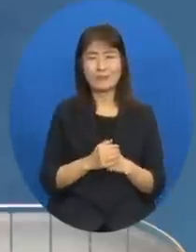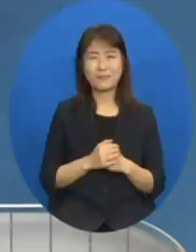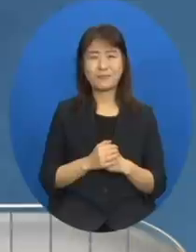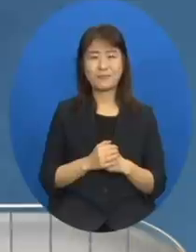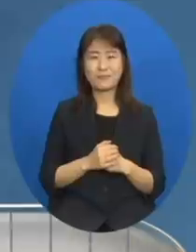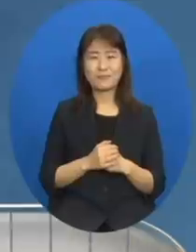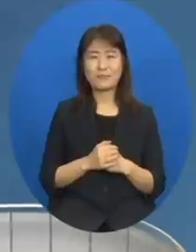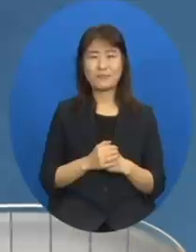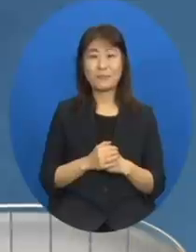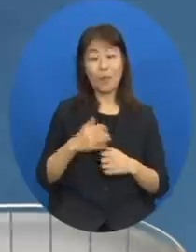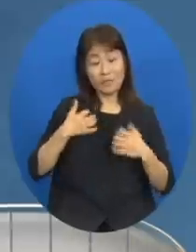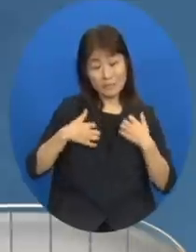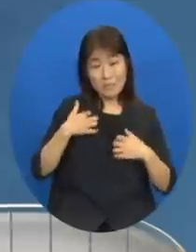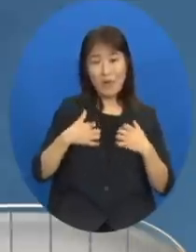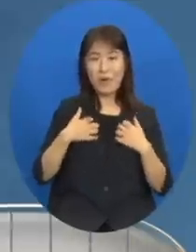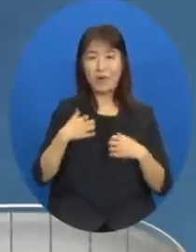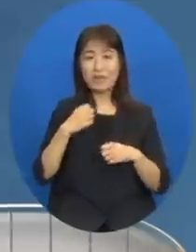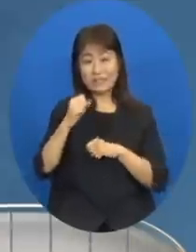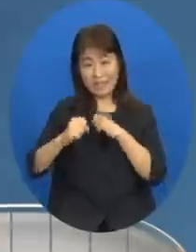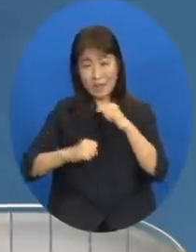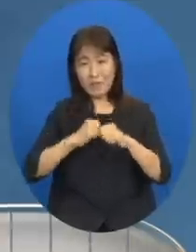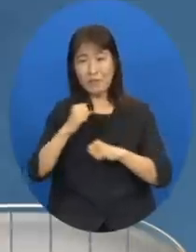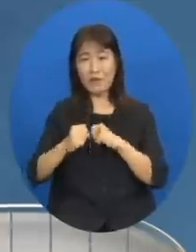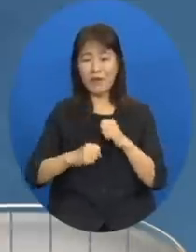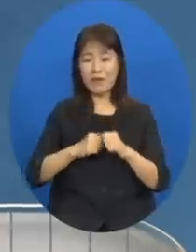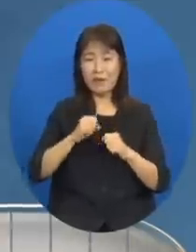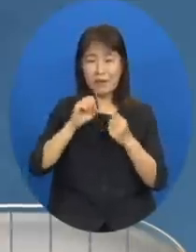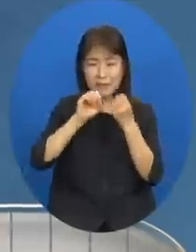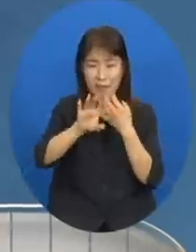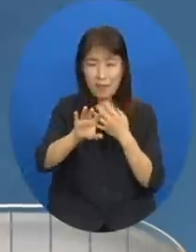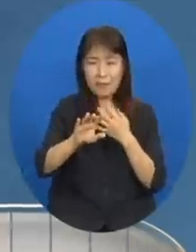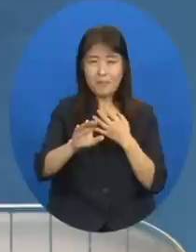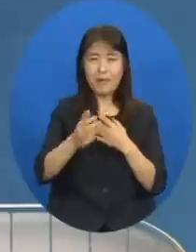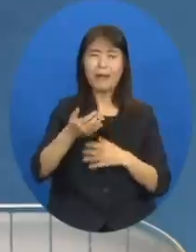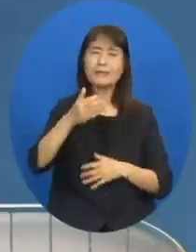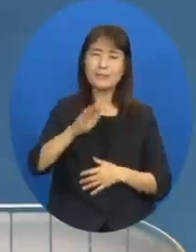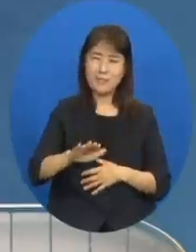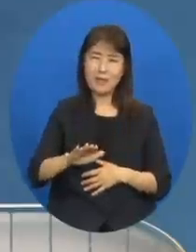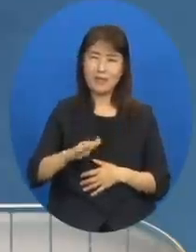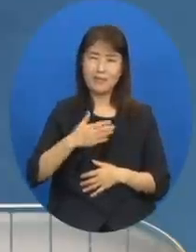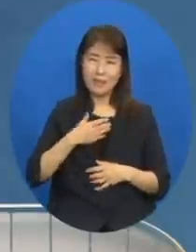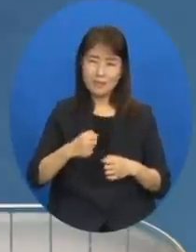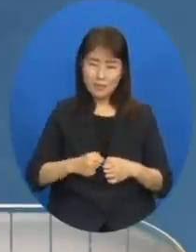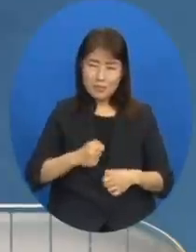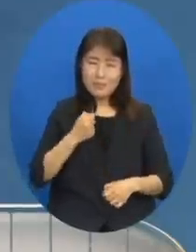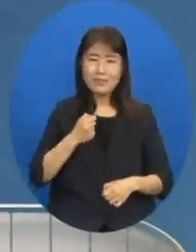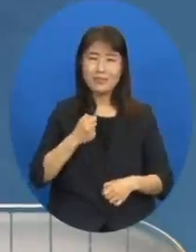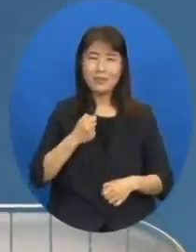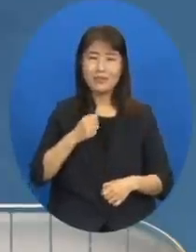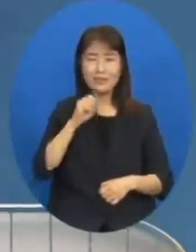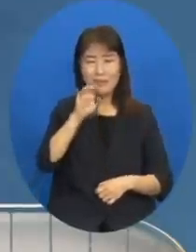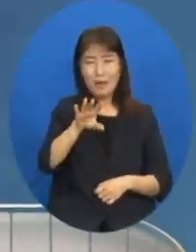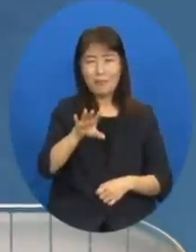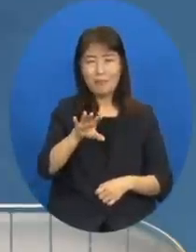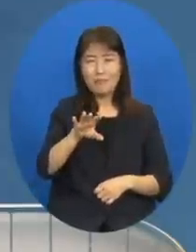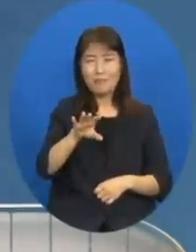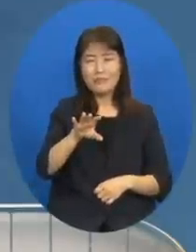너무 기뻐요 너무 자유로워요 이렇게 대답은 합니다 그러나 솔직히 그렇게만 하겠어요